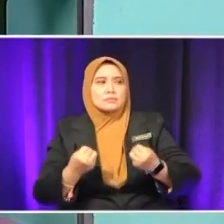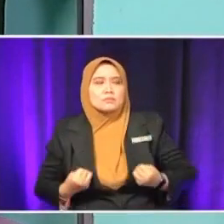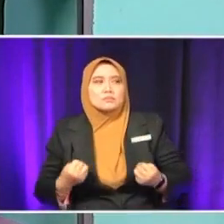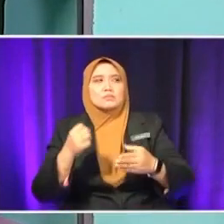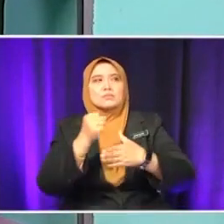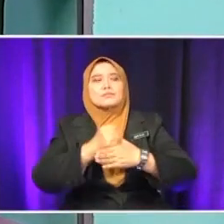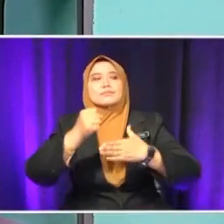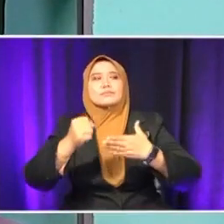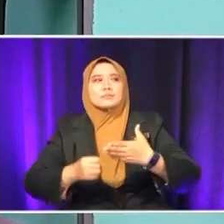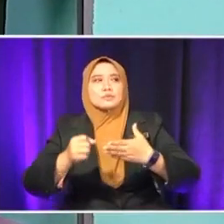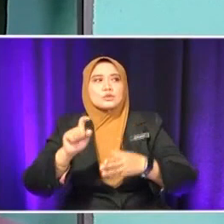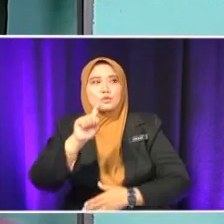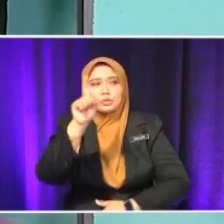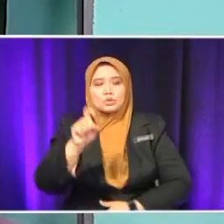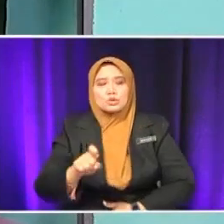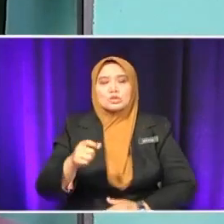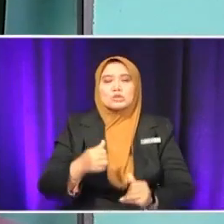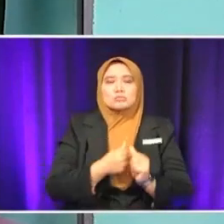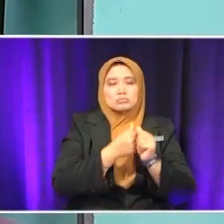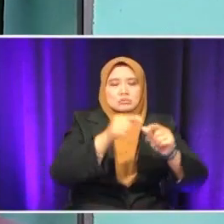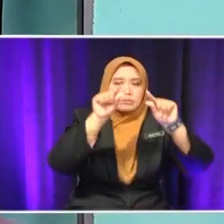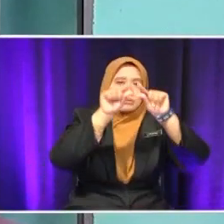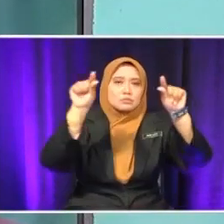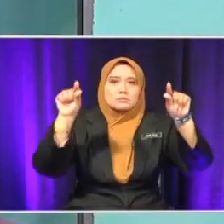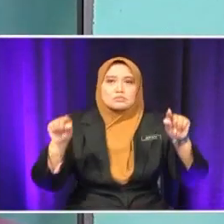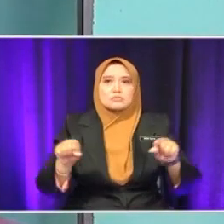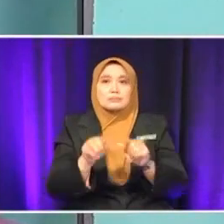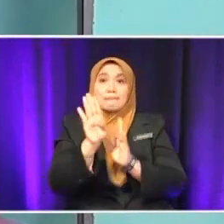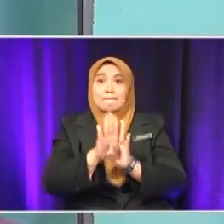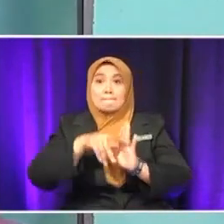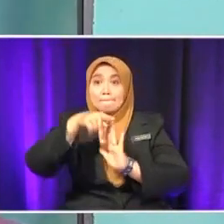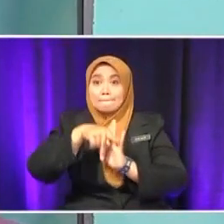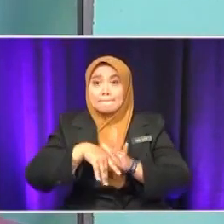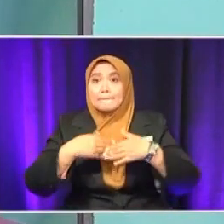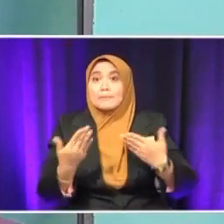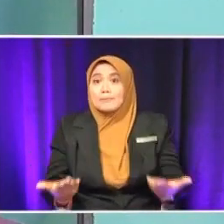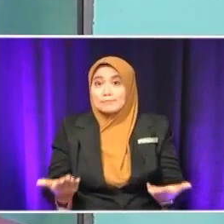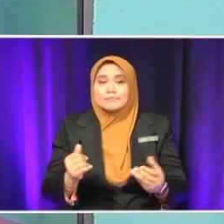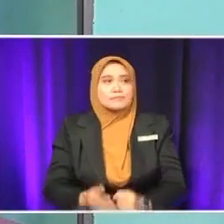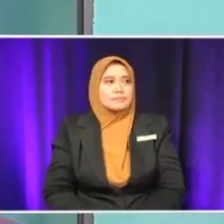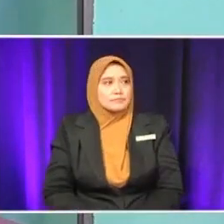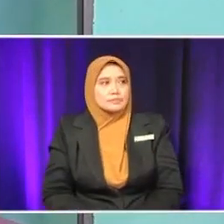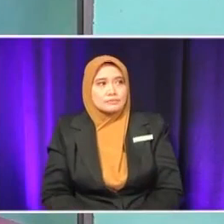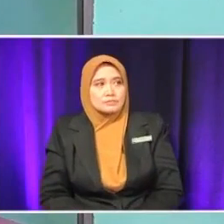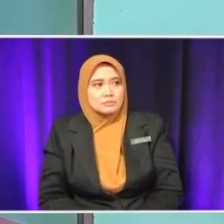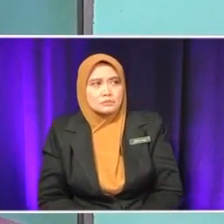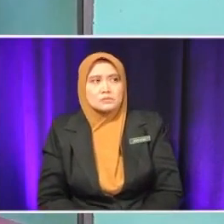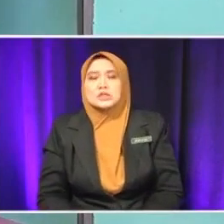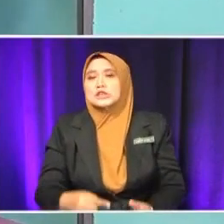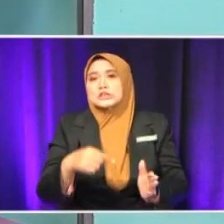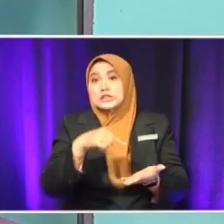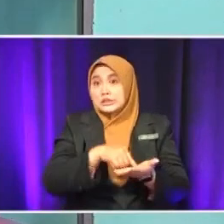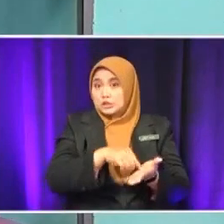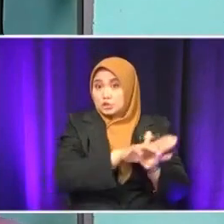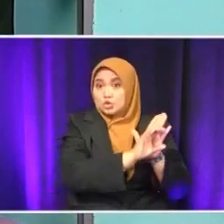graf berpemberat. Okey. Macam mana kita nak tafsir graf berpemberat. Okey. Ini contoh soalan